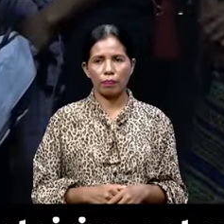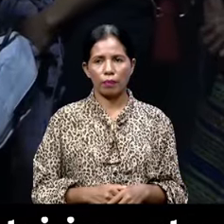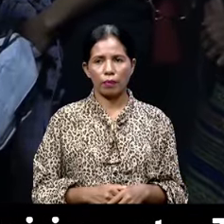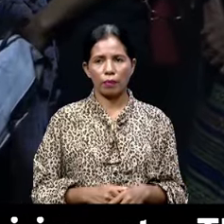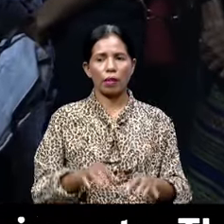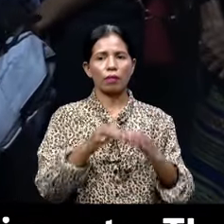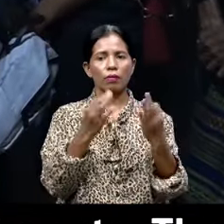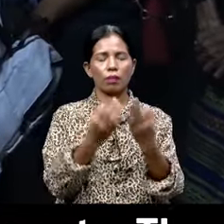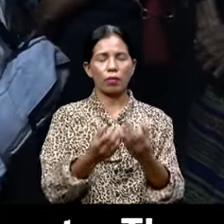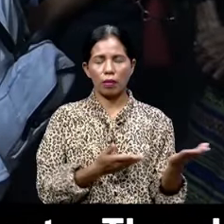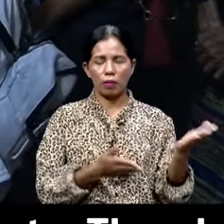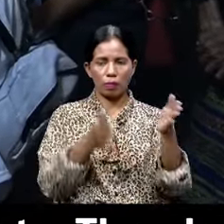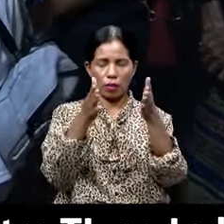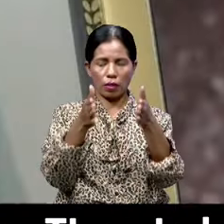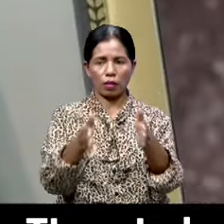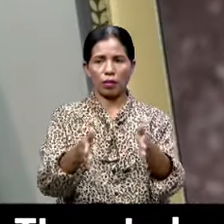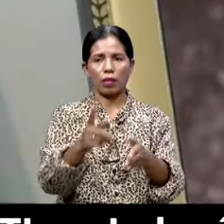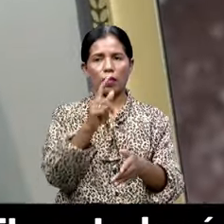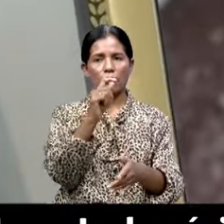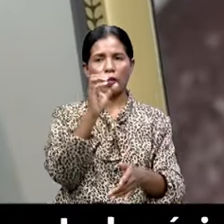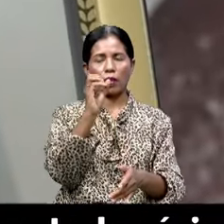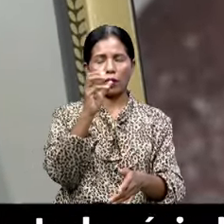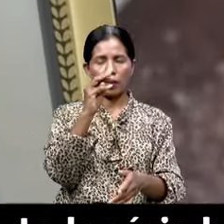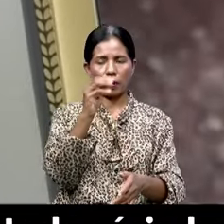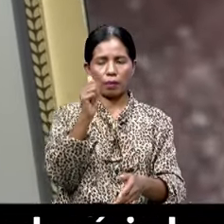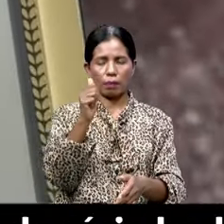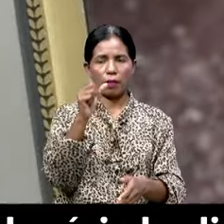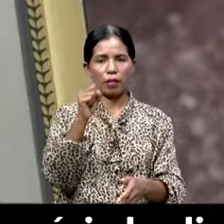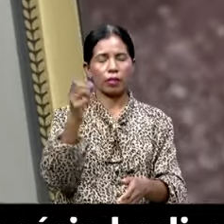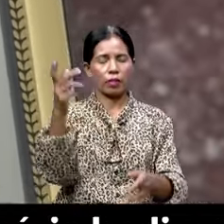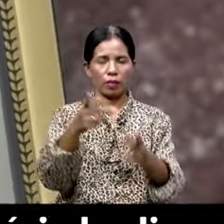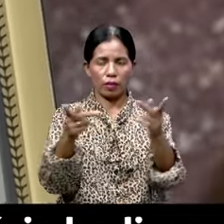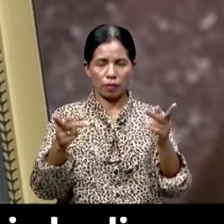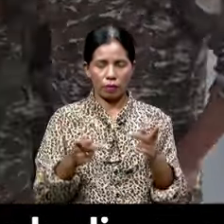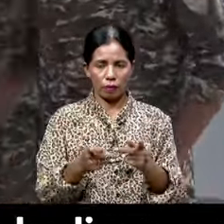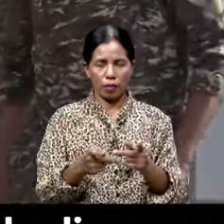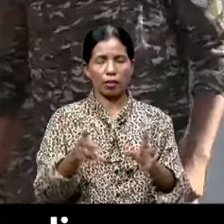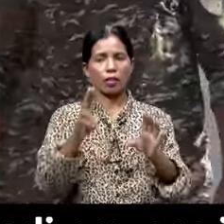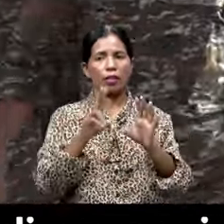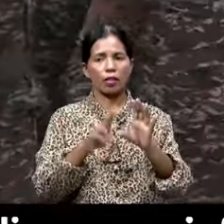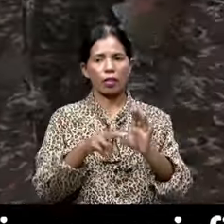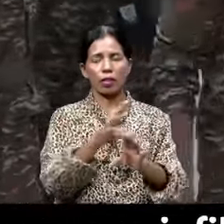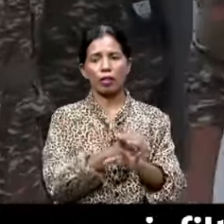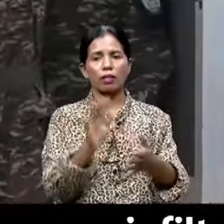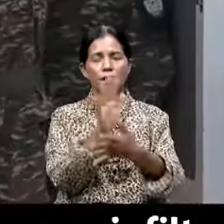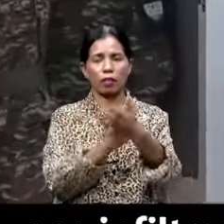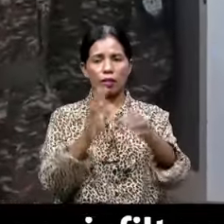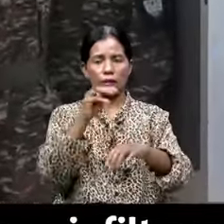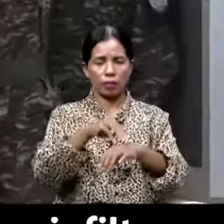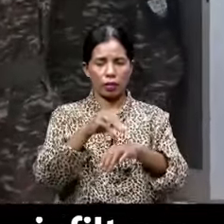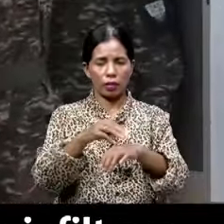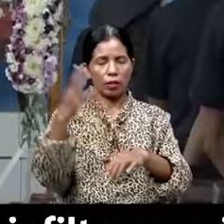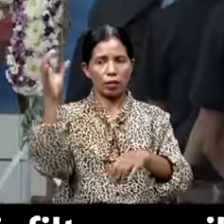Antes familia bahalot Saudozu Thomas Alves Kodiku Anitai ia Fatin Descansi Kusnian haru ho celebra miserequem